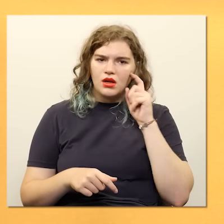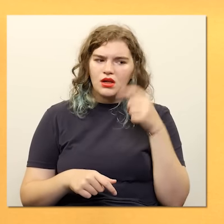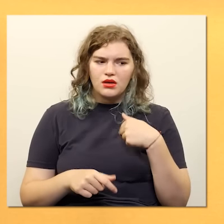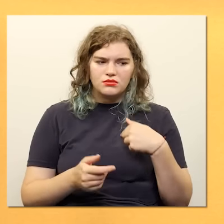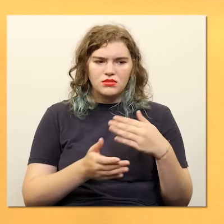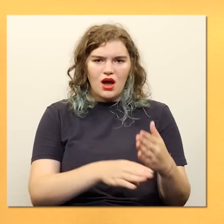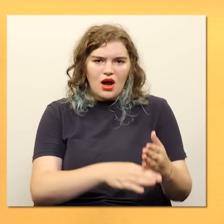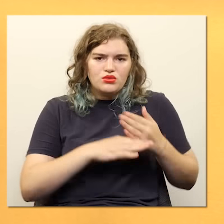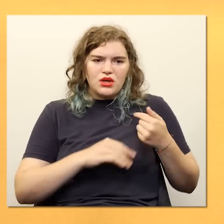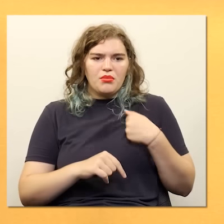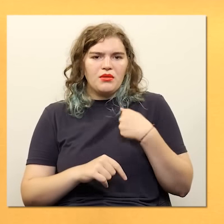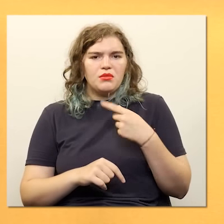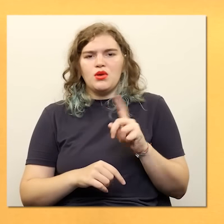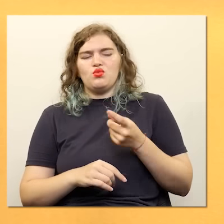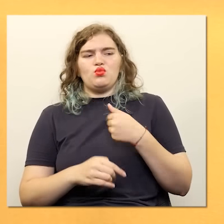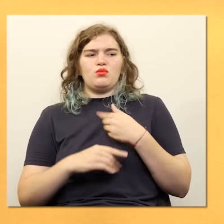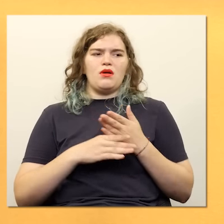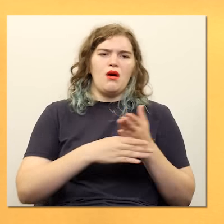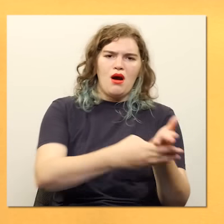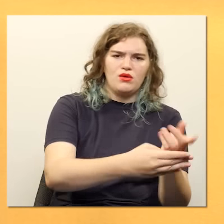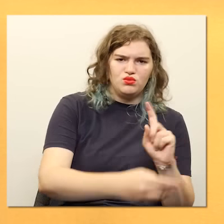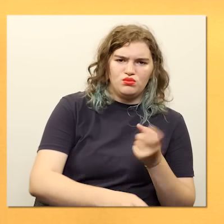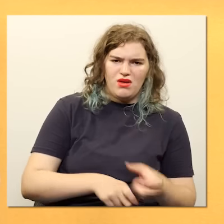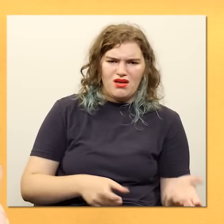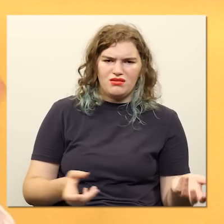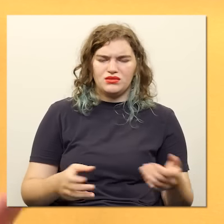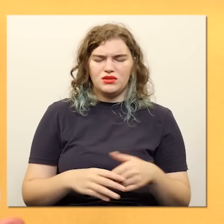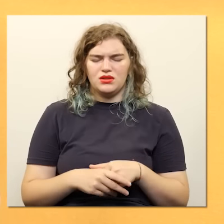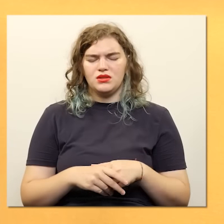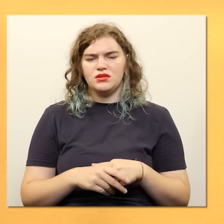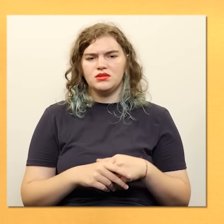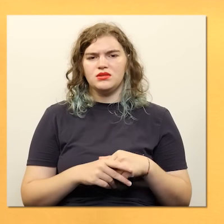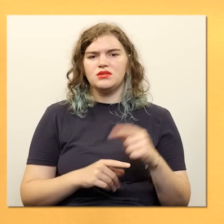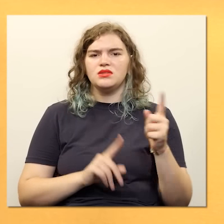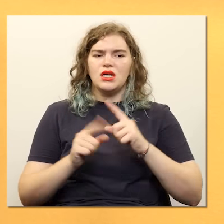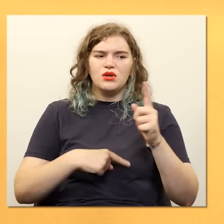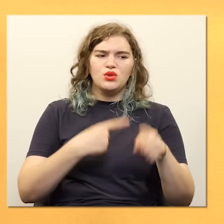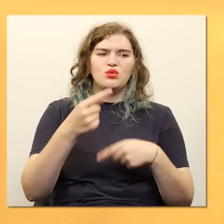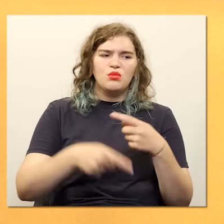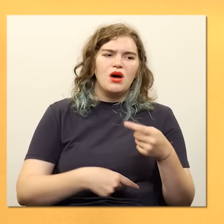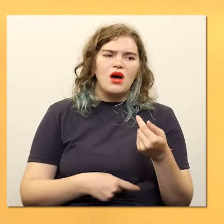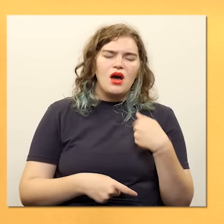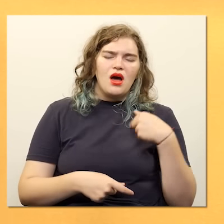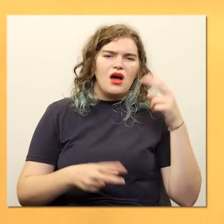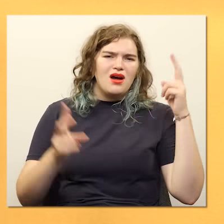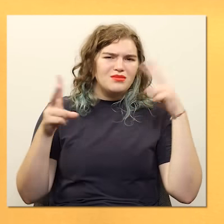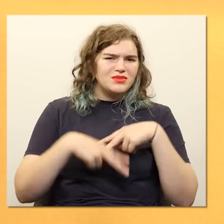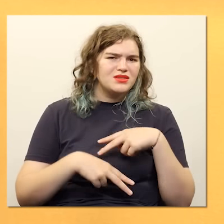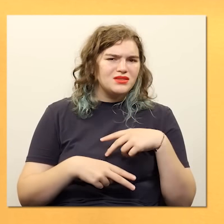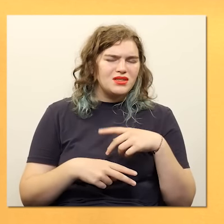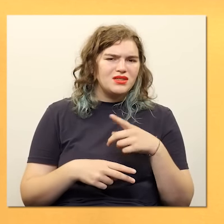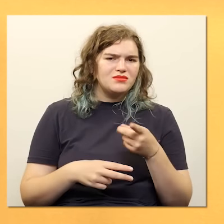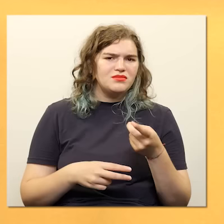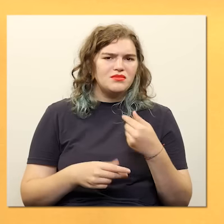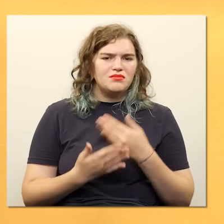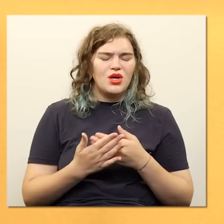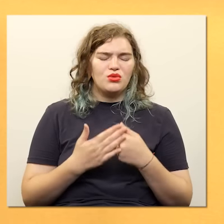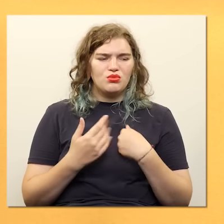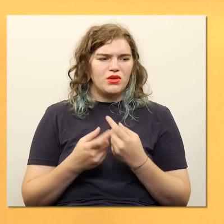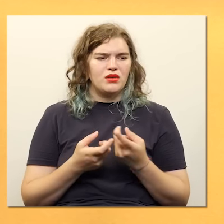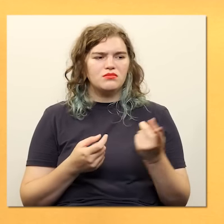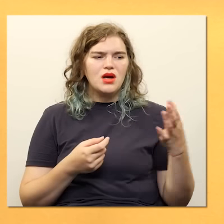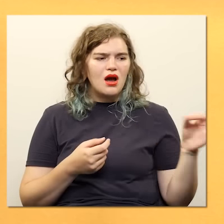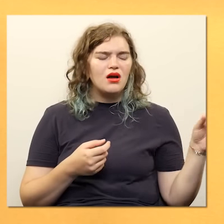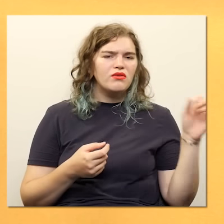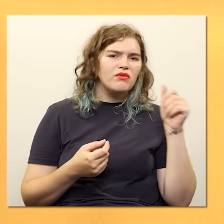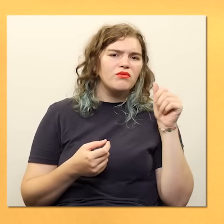cuvine ca eu să fiu ajutată. Nu eu să ajut pe altul. Pe mine să mă ajute. Că pe lângă mine, în